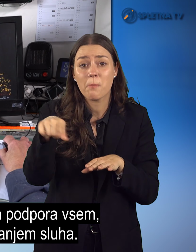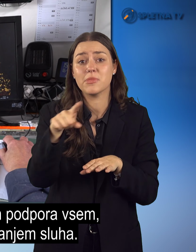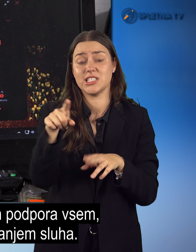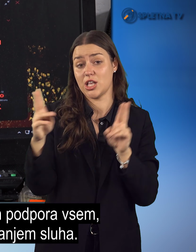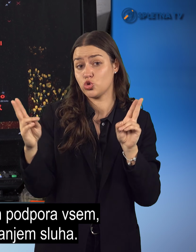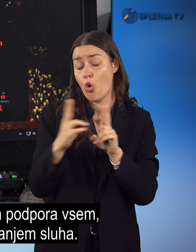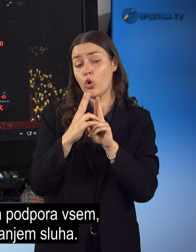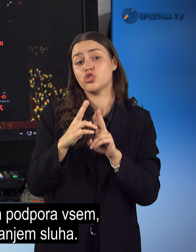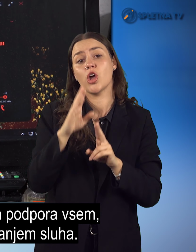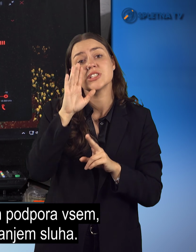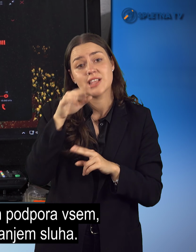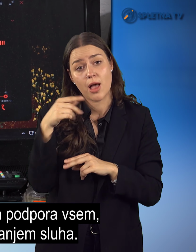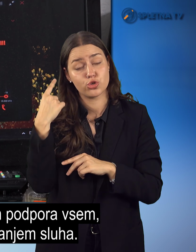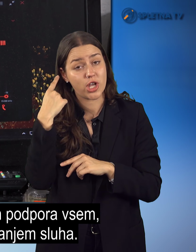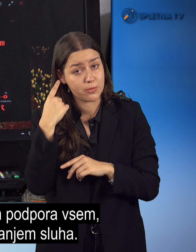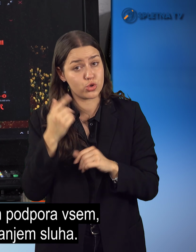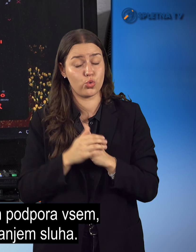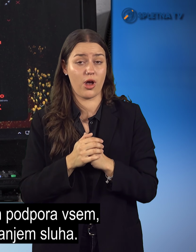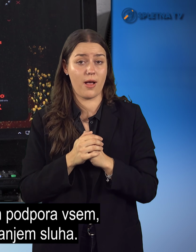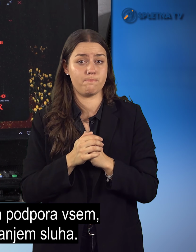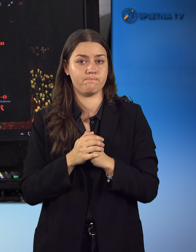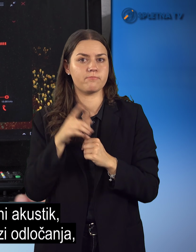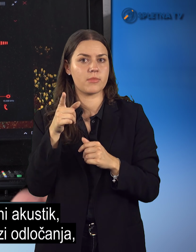s slabšanjem sluha.